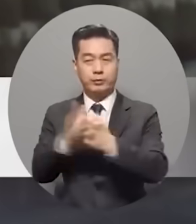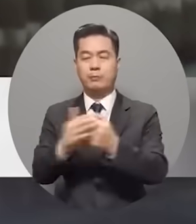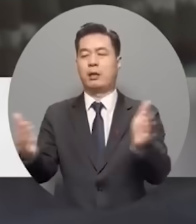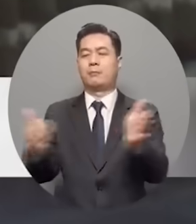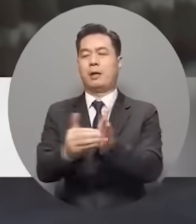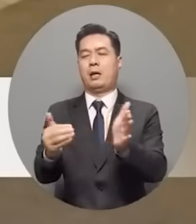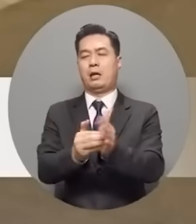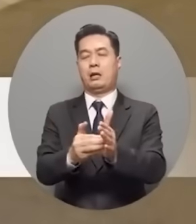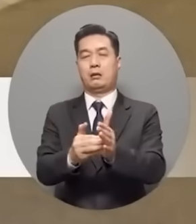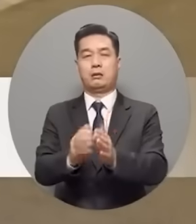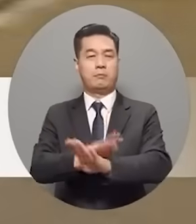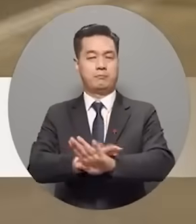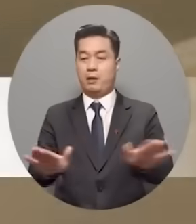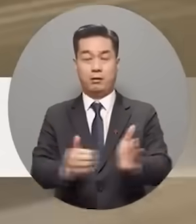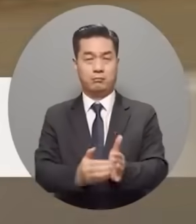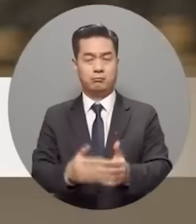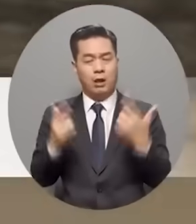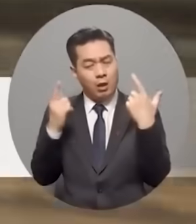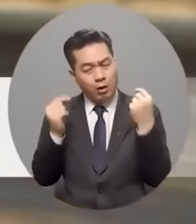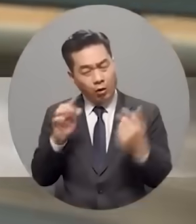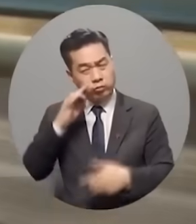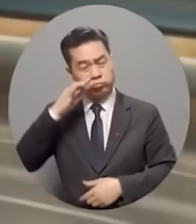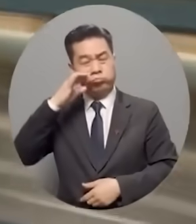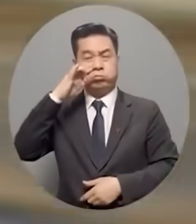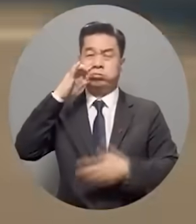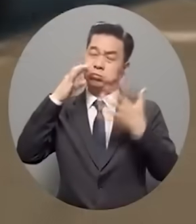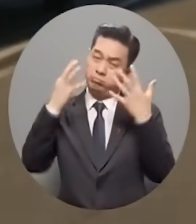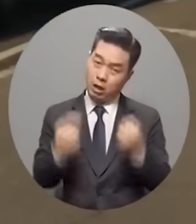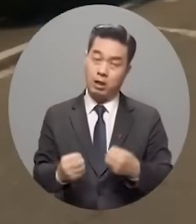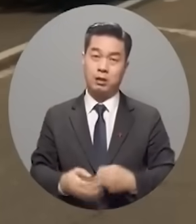지었습니다. 하지만 여전히 풀리지 않은 의문이 많습니다.